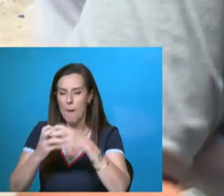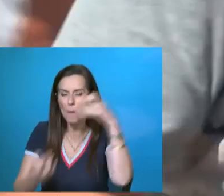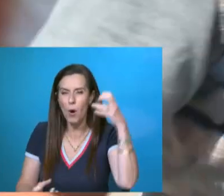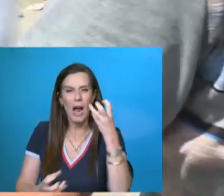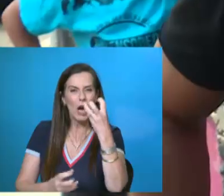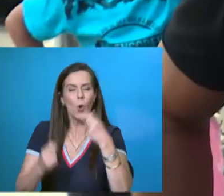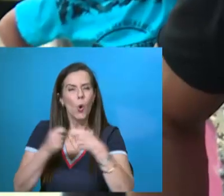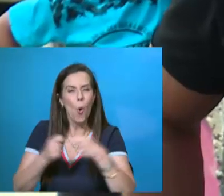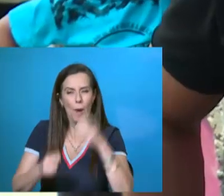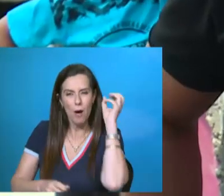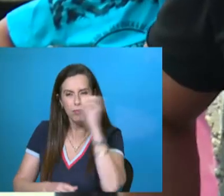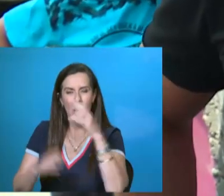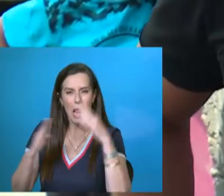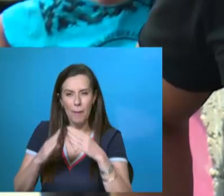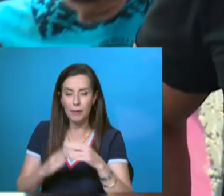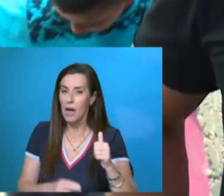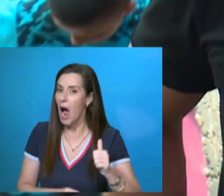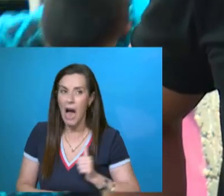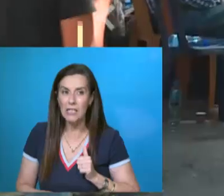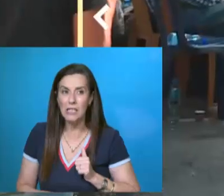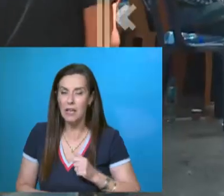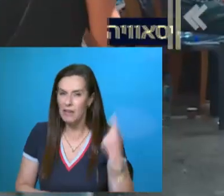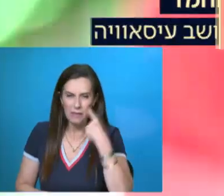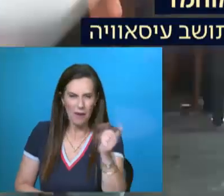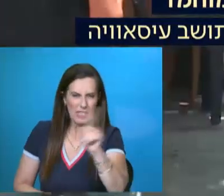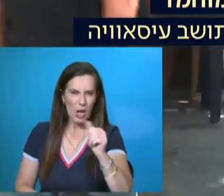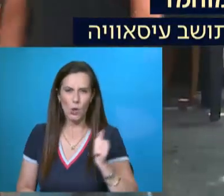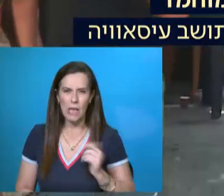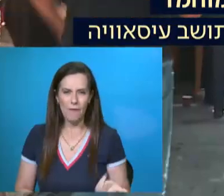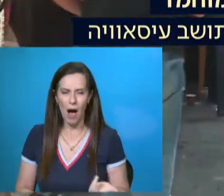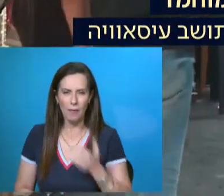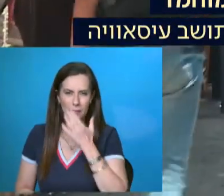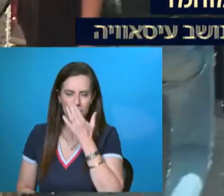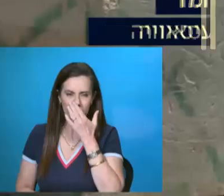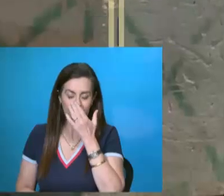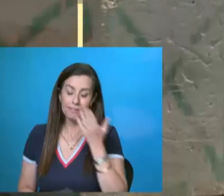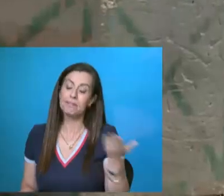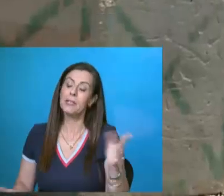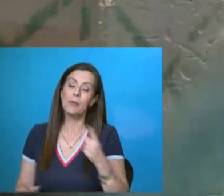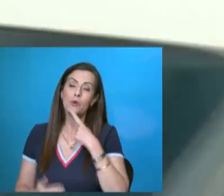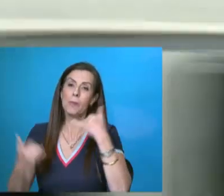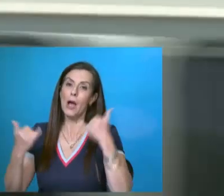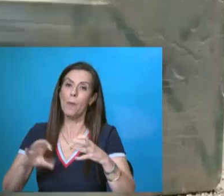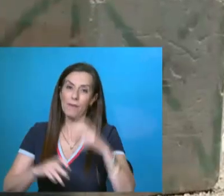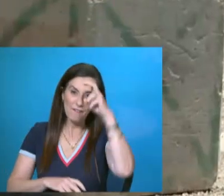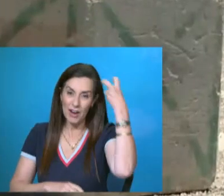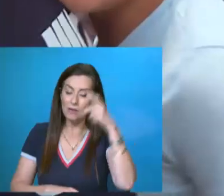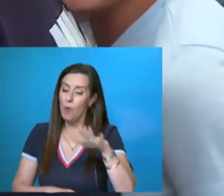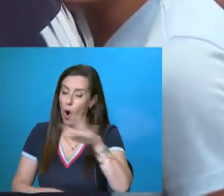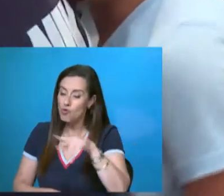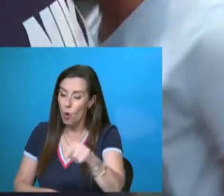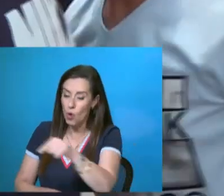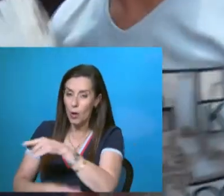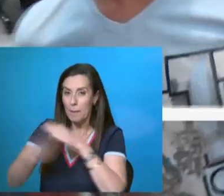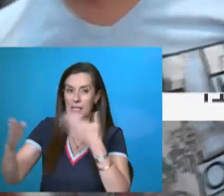על הביתים. הצבא שלהם עם מאפיה, לא צבא. כן, זה מה שאומרים היום בעיסאוויה. שם ובשכונות נוספות במזרח